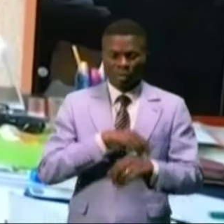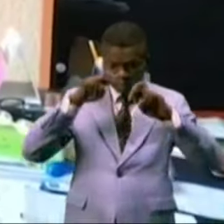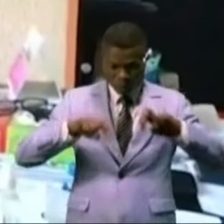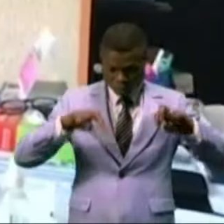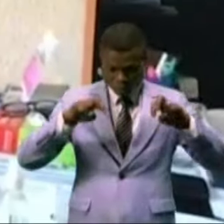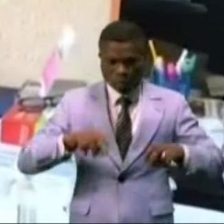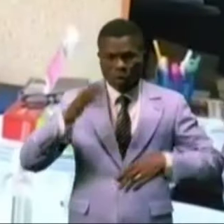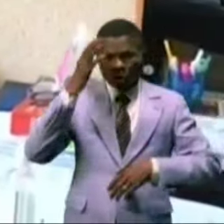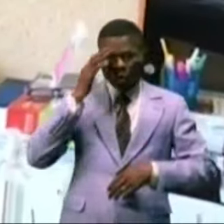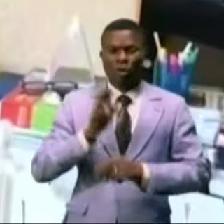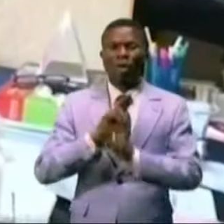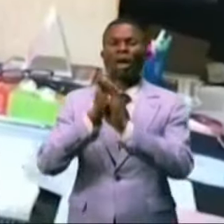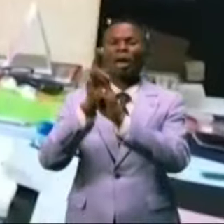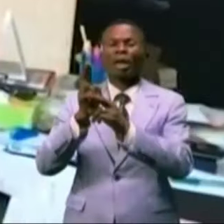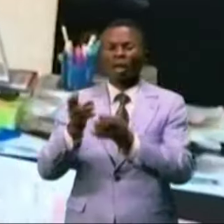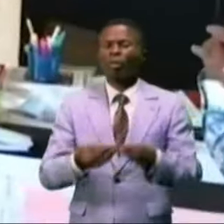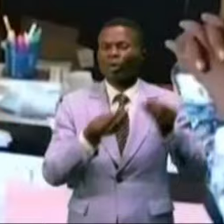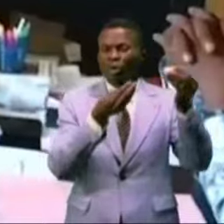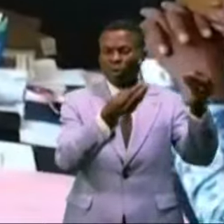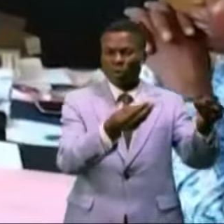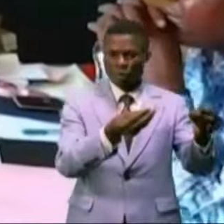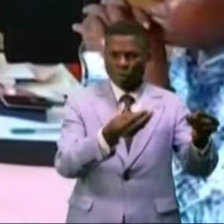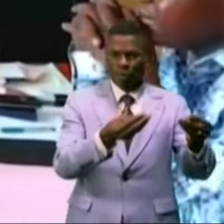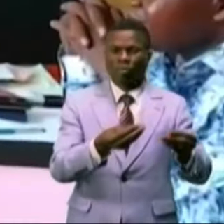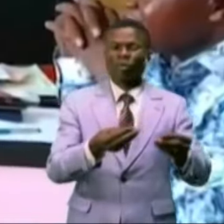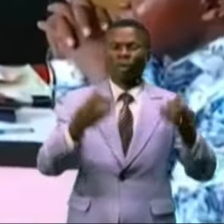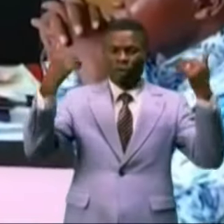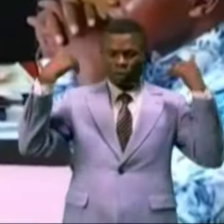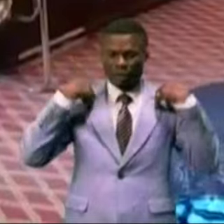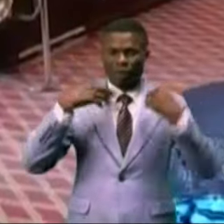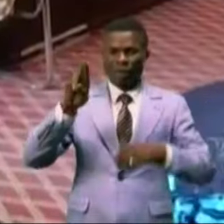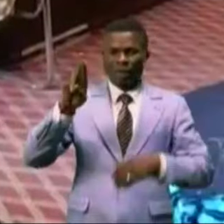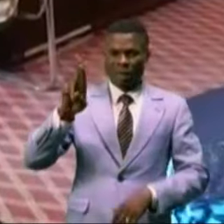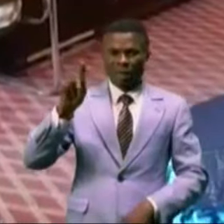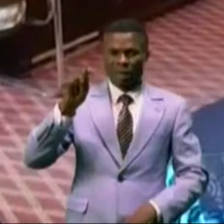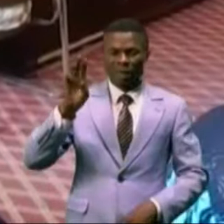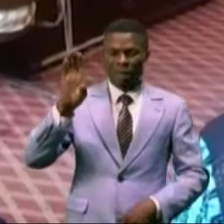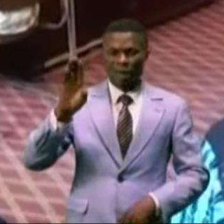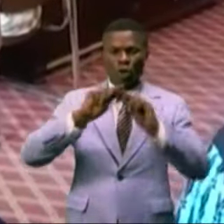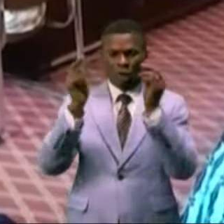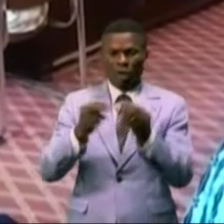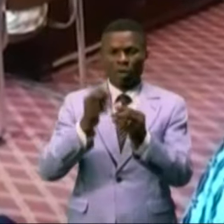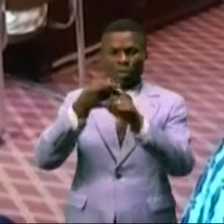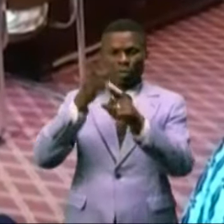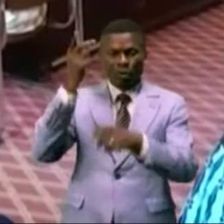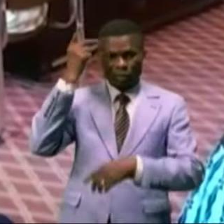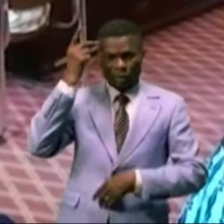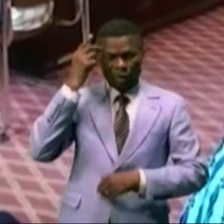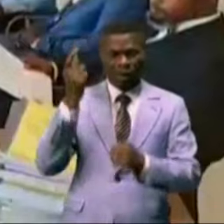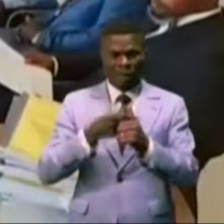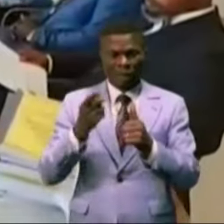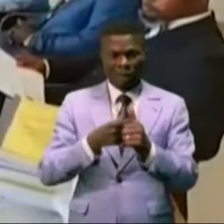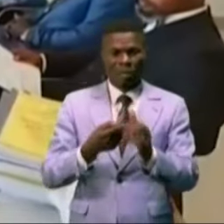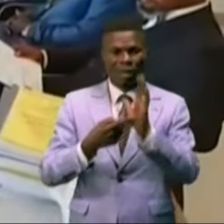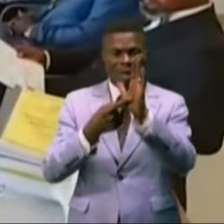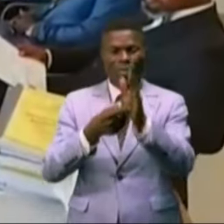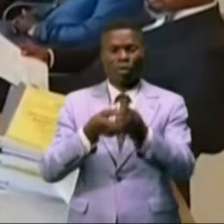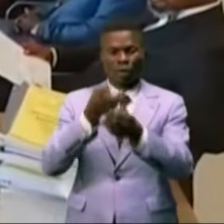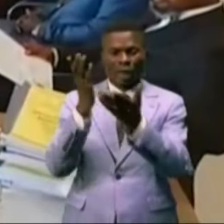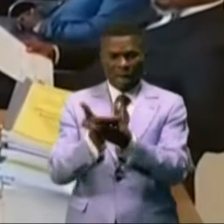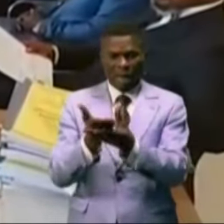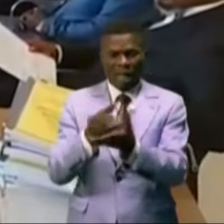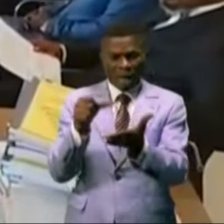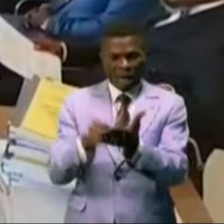et les rapports seront transmis à la hiérarchie. La délégation de Kinshasa a d'abord présenté les civilités